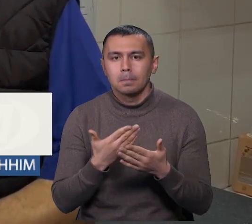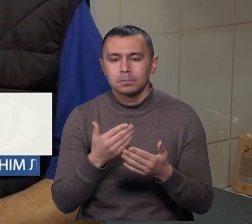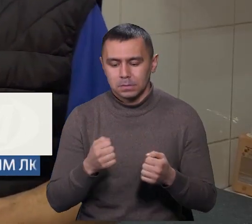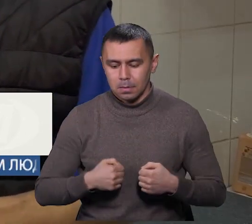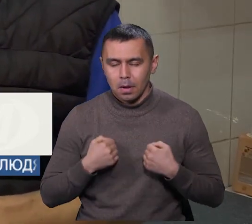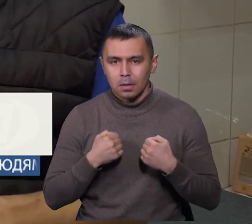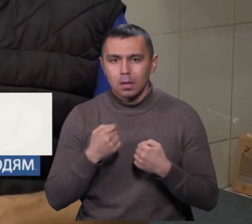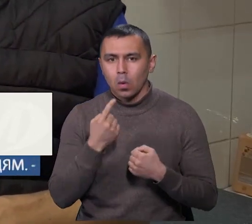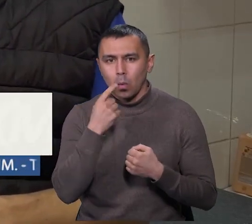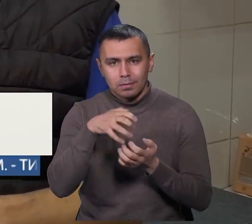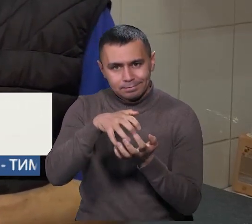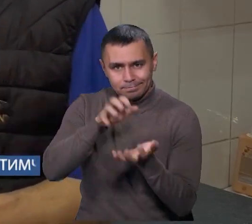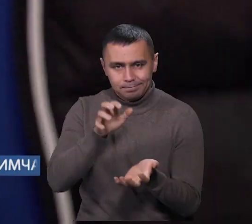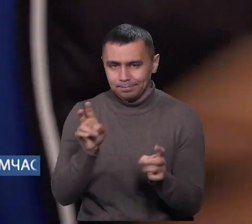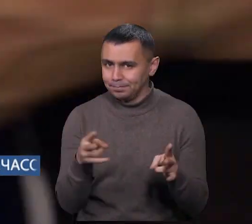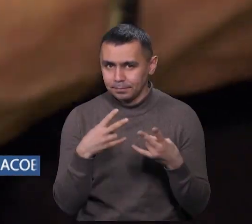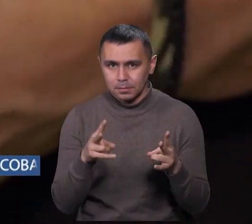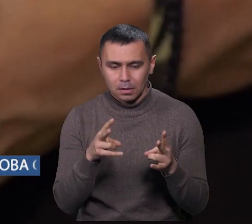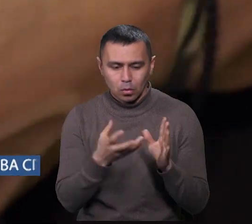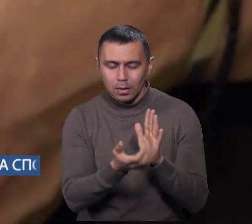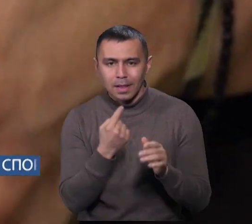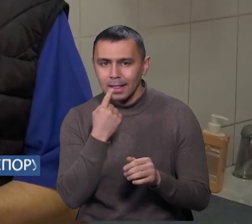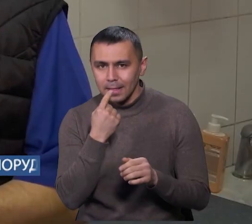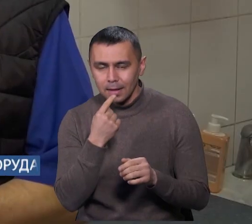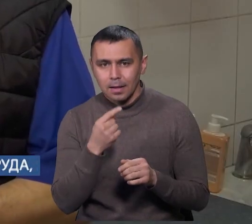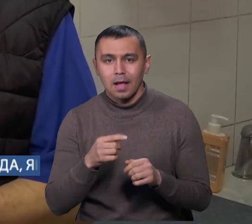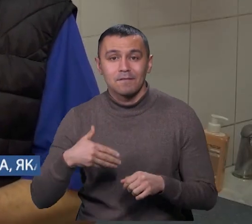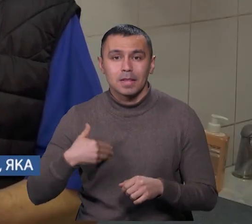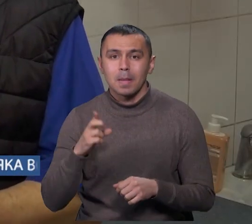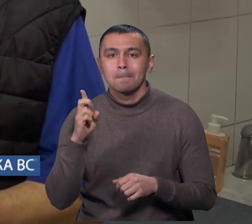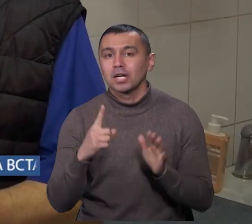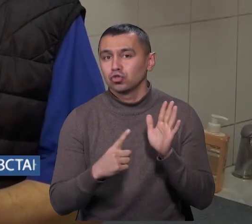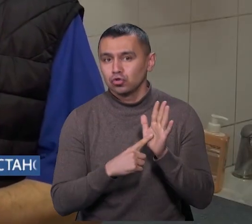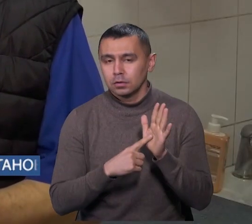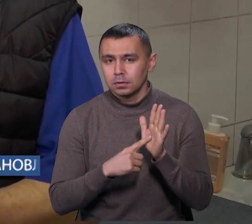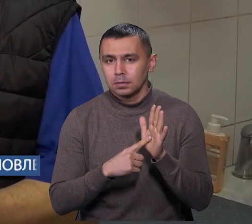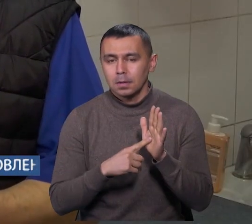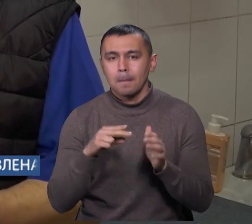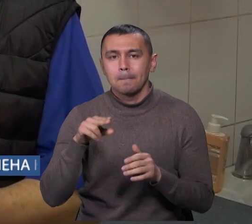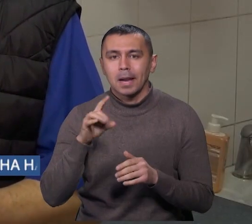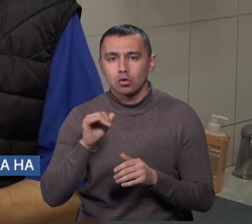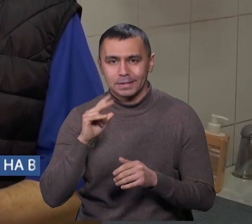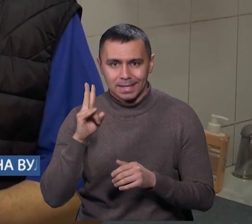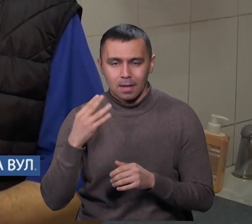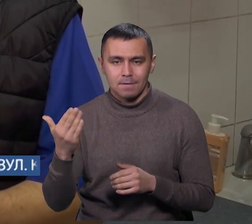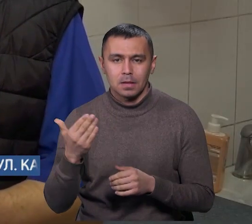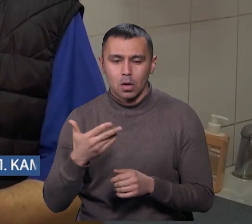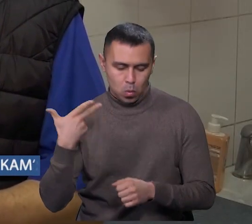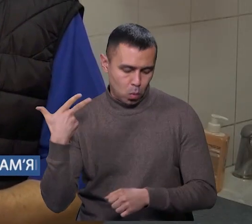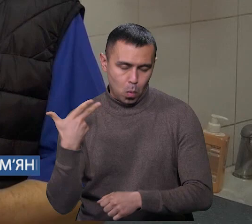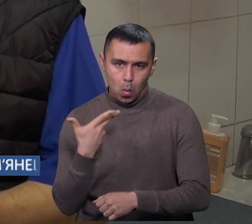розкрити тварині ротову порожнину, достати язик. Вітамін В6, піридоксин, він